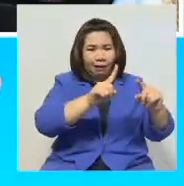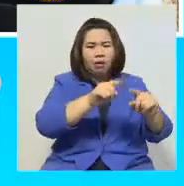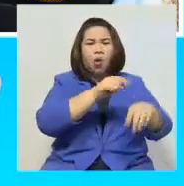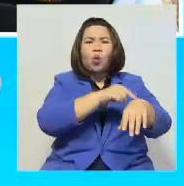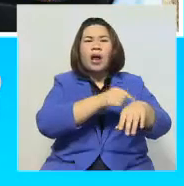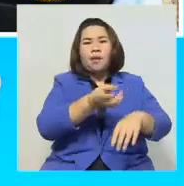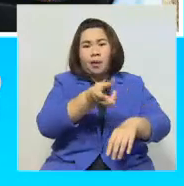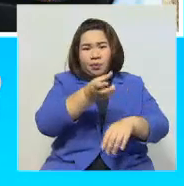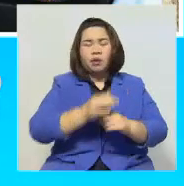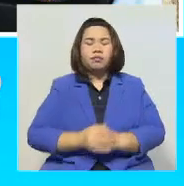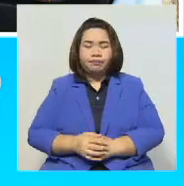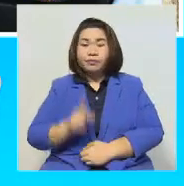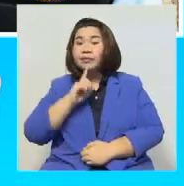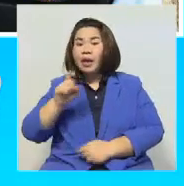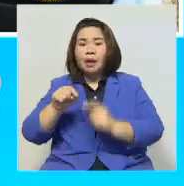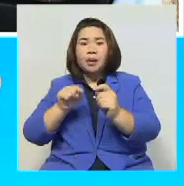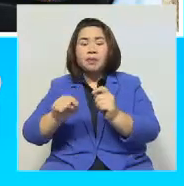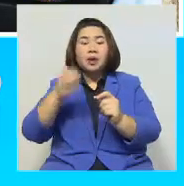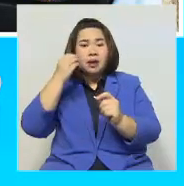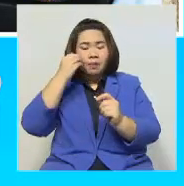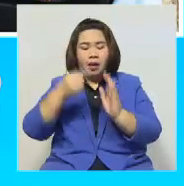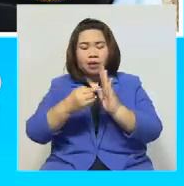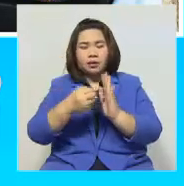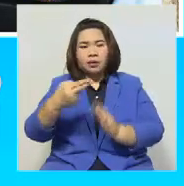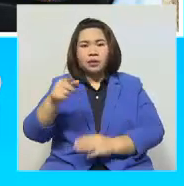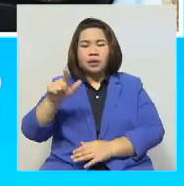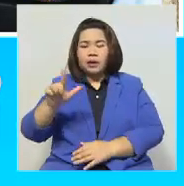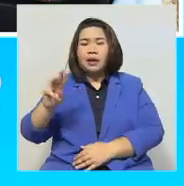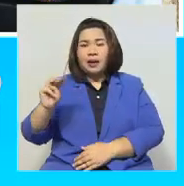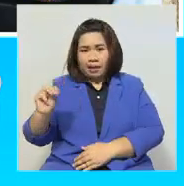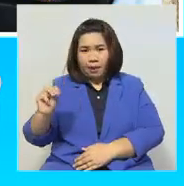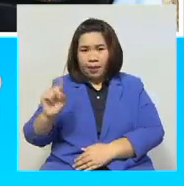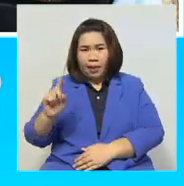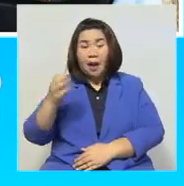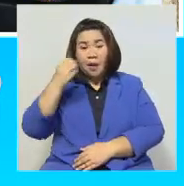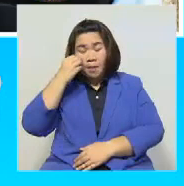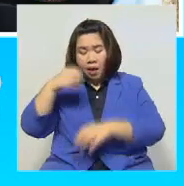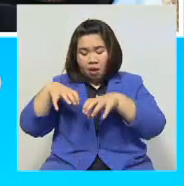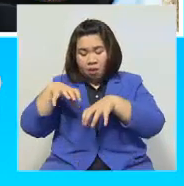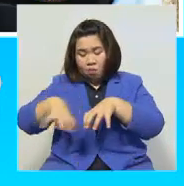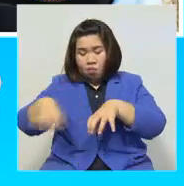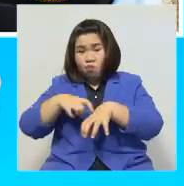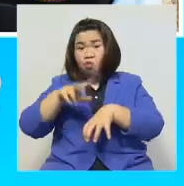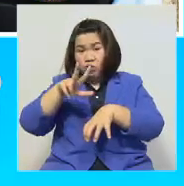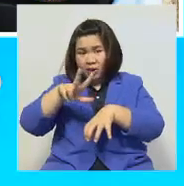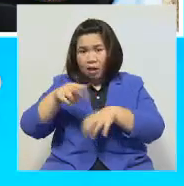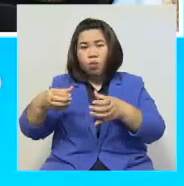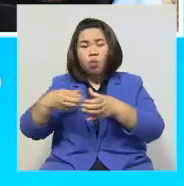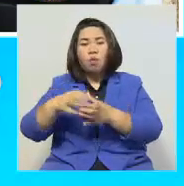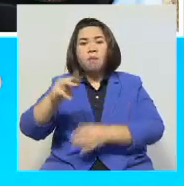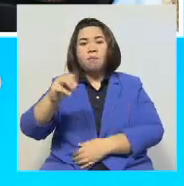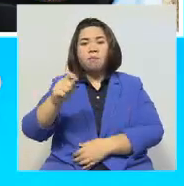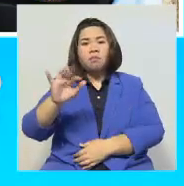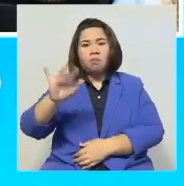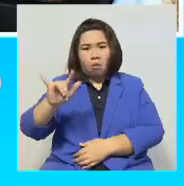ภอบ้านแหลมถ้าจะได้รับผลกระทบก็จะเป็นพื้นที่ที่อยู่ริมแม่น้ำเพชรนะคะอย่างหมู่3ที่เป็นชุมชนชาวมอญซึ่งปกติเขาก็จะได้รับ